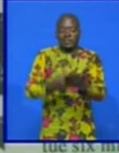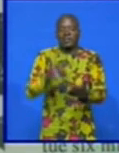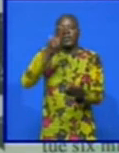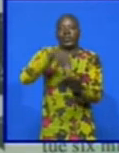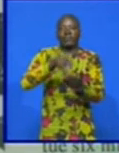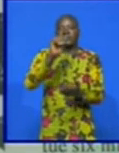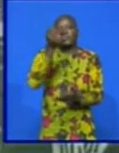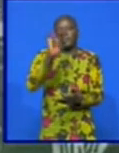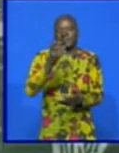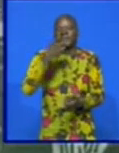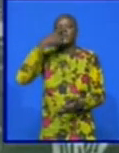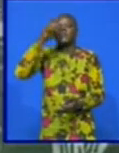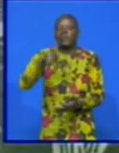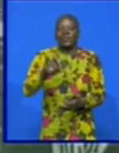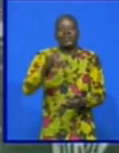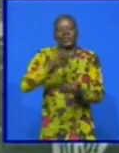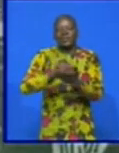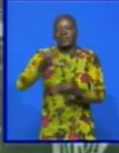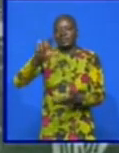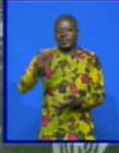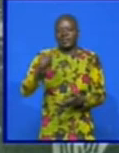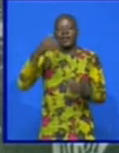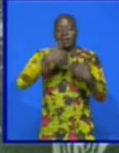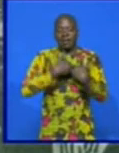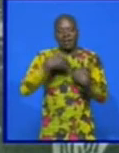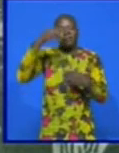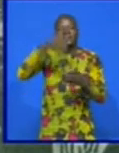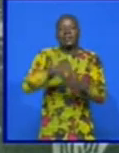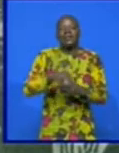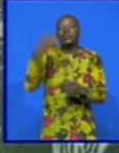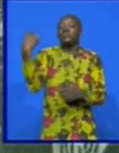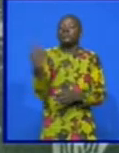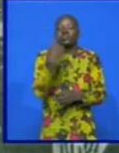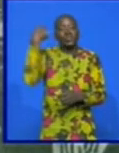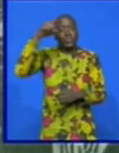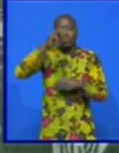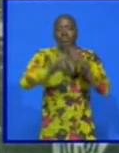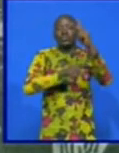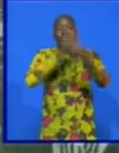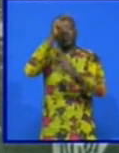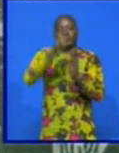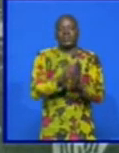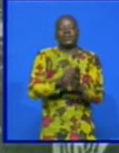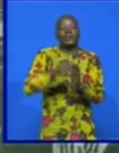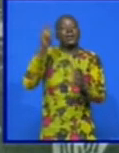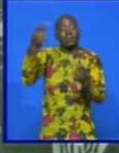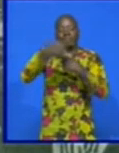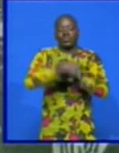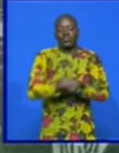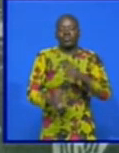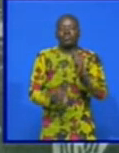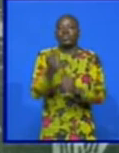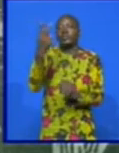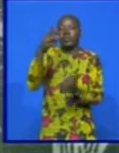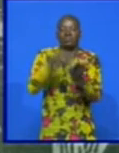Mais il faut que cela ait une incidence dans le vécu quotidien des populations, d'autant qu'à ce jour, plus de 2 millions de